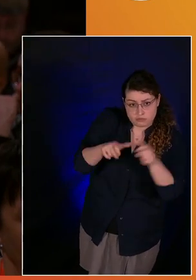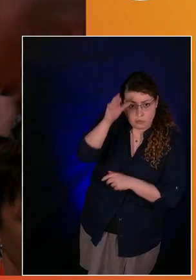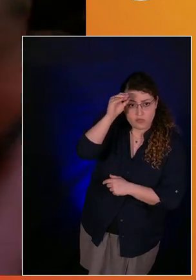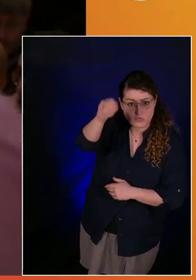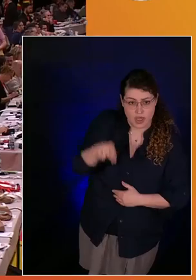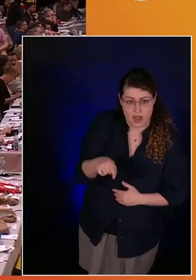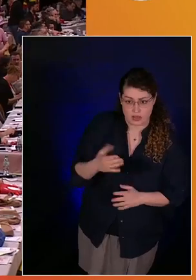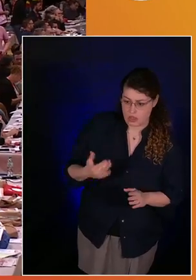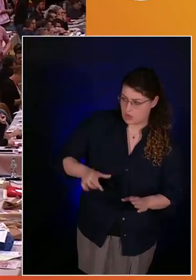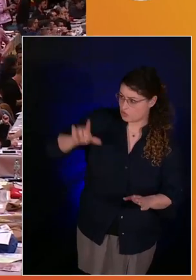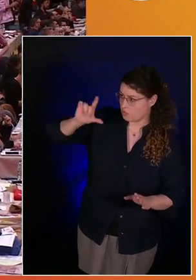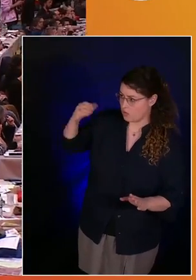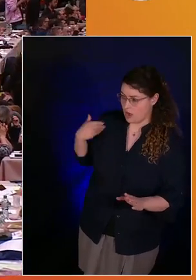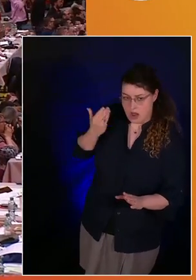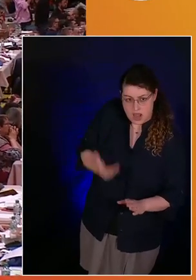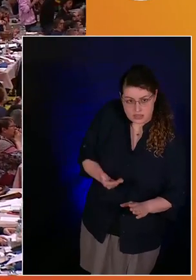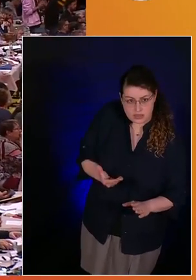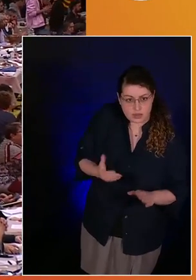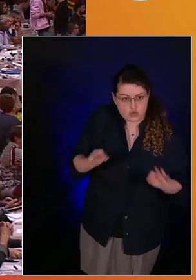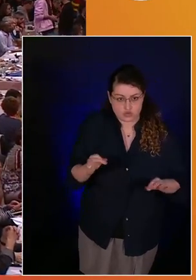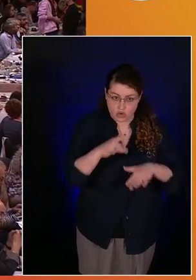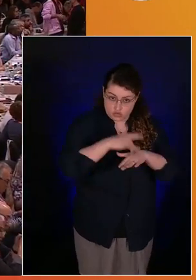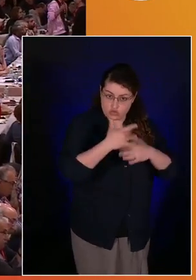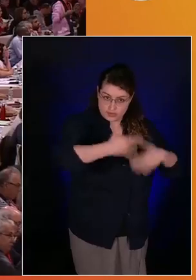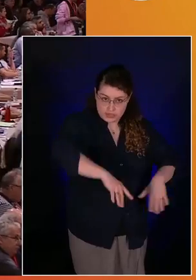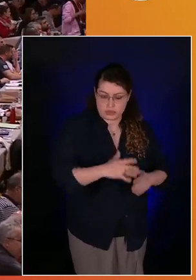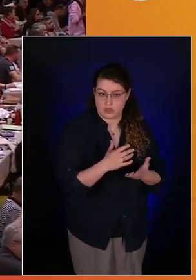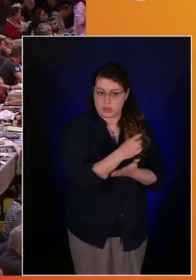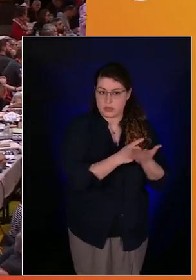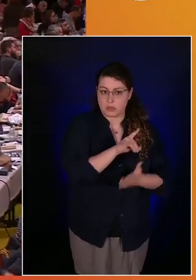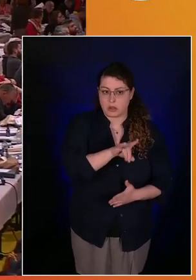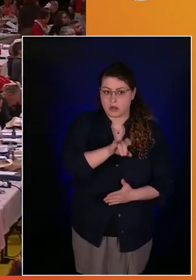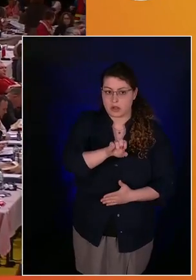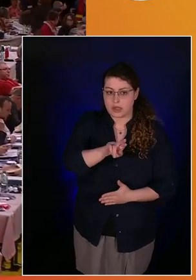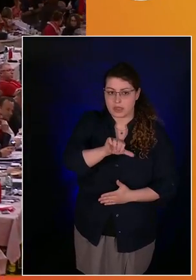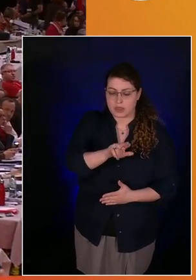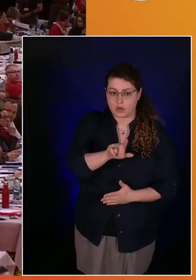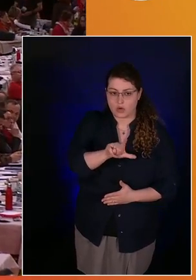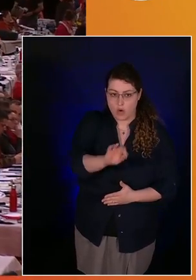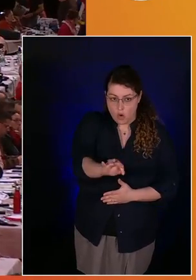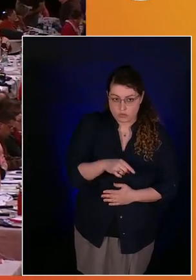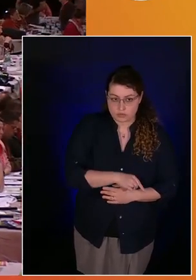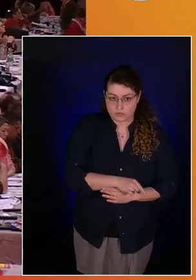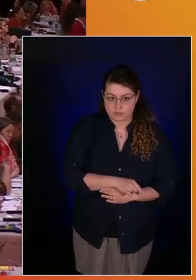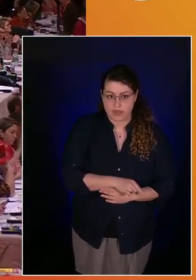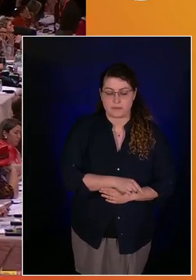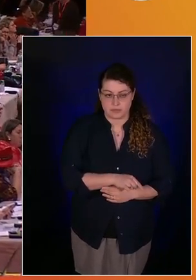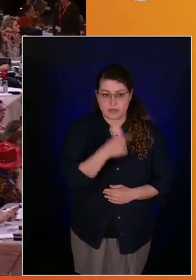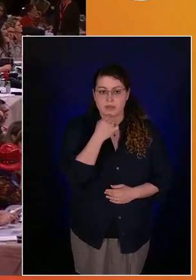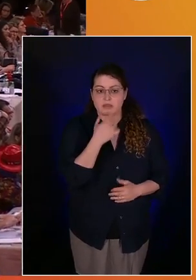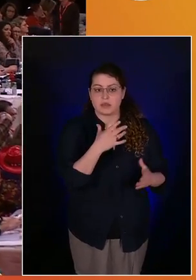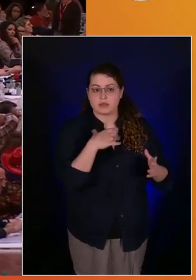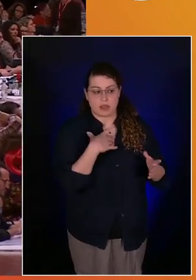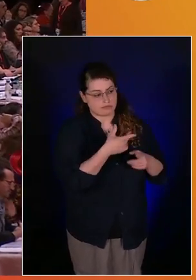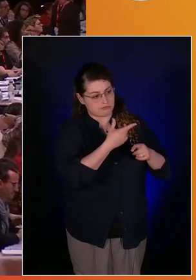depuis lundi moi je tiens à vous dire que nous l'avons vécu sur le département de l'héro avec une direction départementale